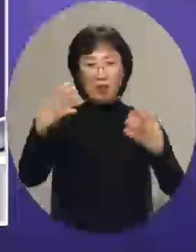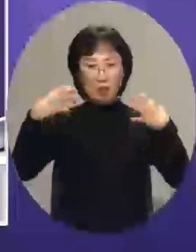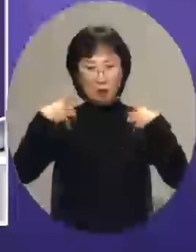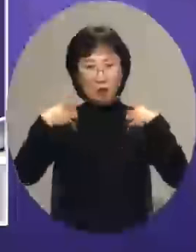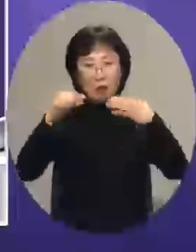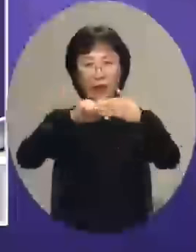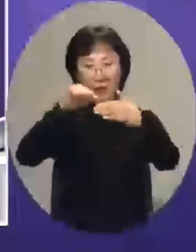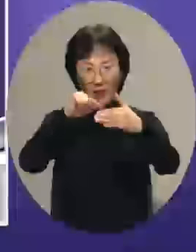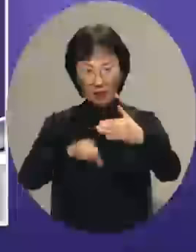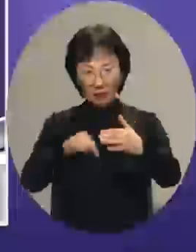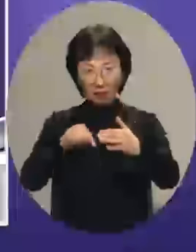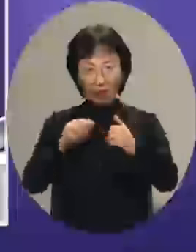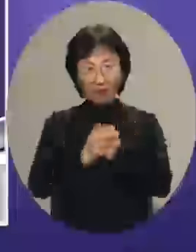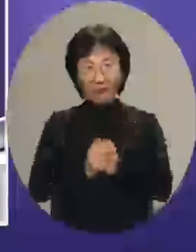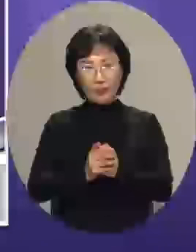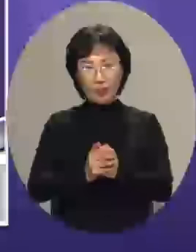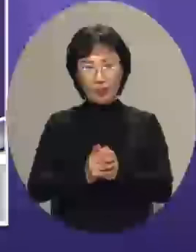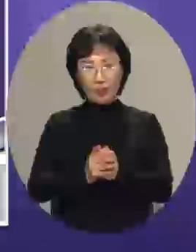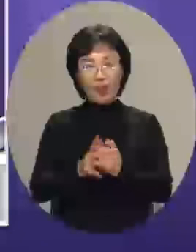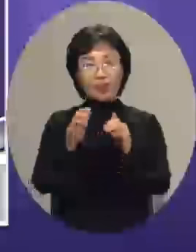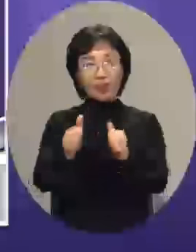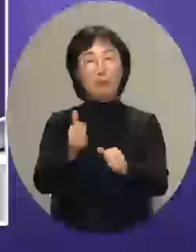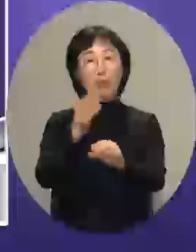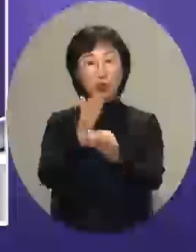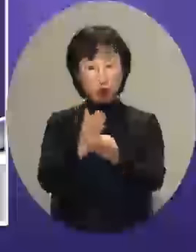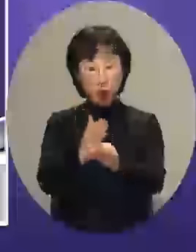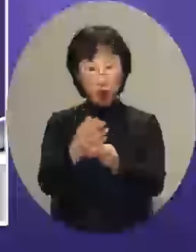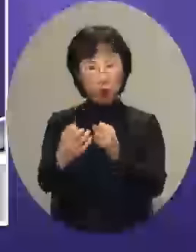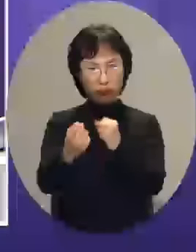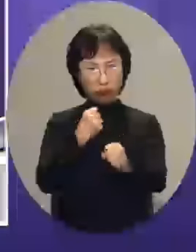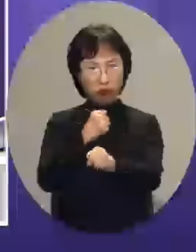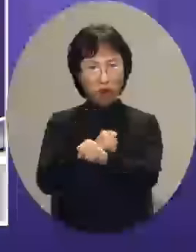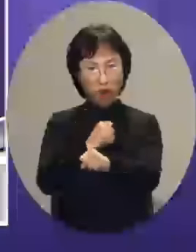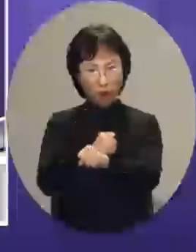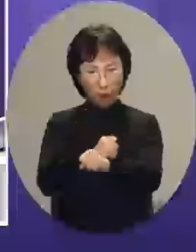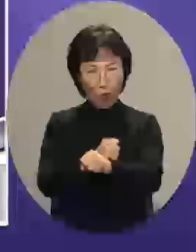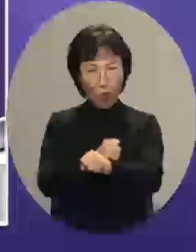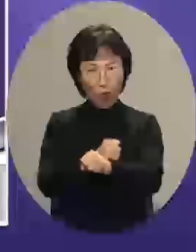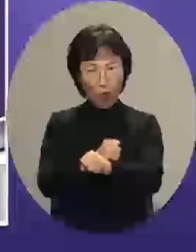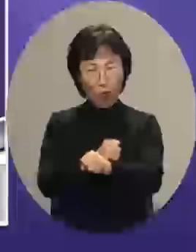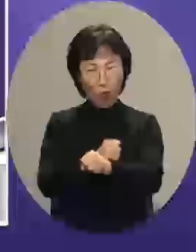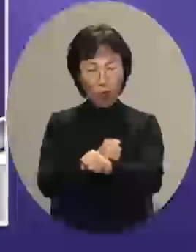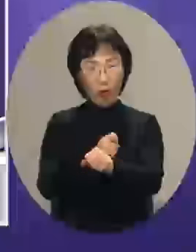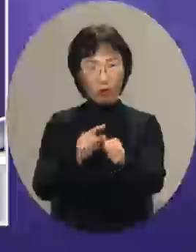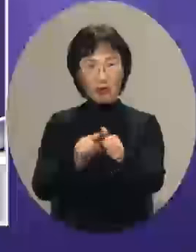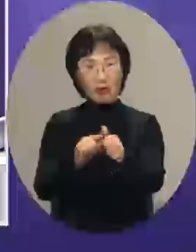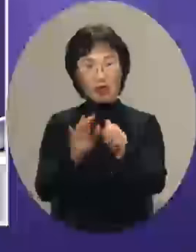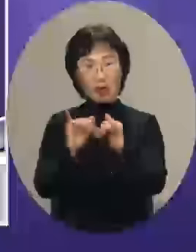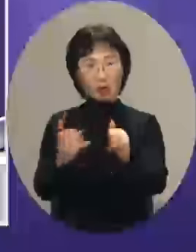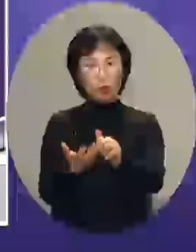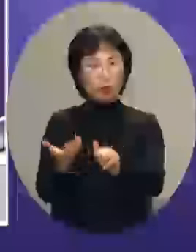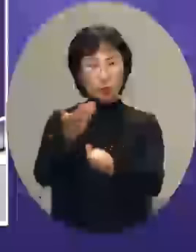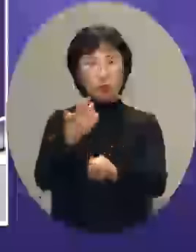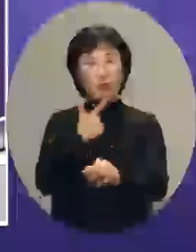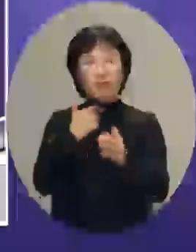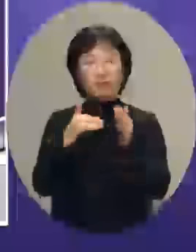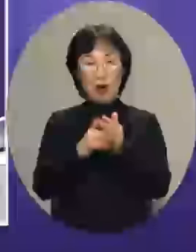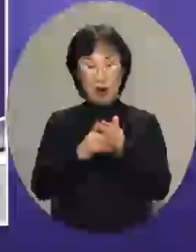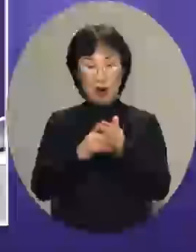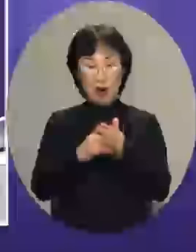이 정부에서 1심 재판 중임에도 불구하고 네. 손준성 검사를 검사에 승진시켰습니다. 저는